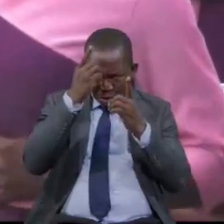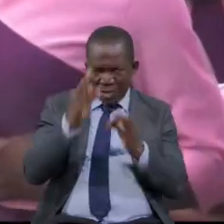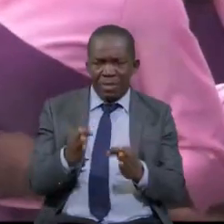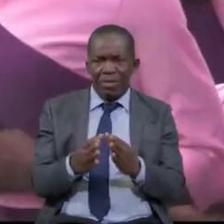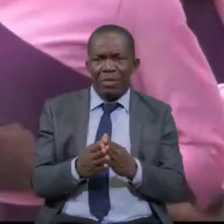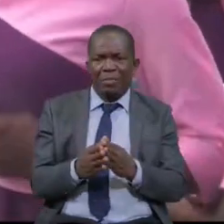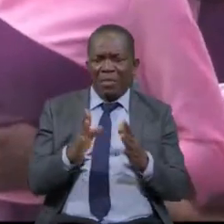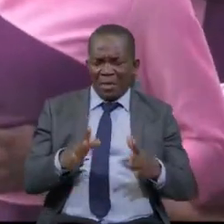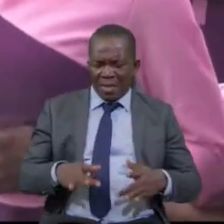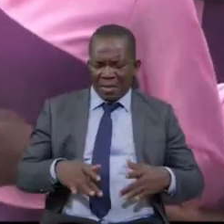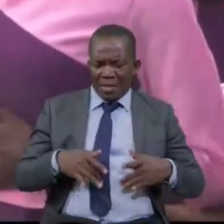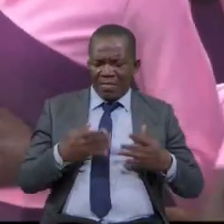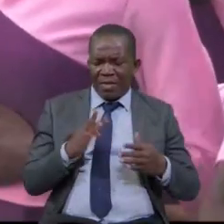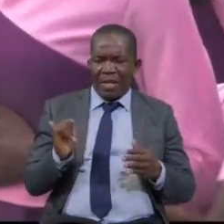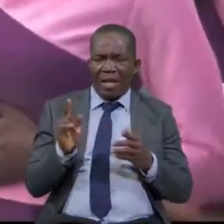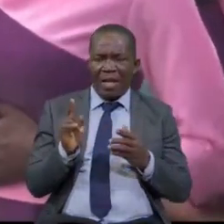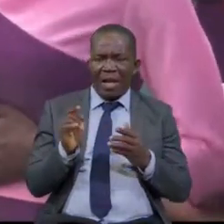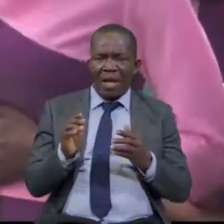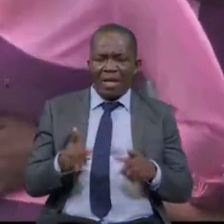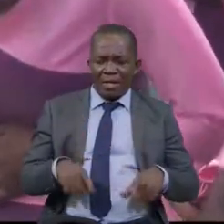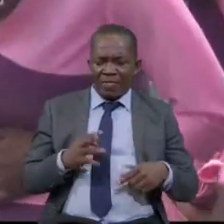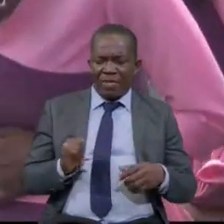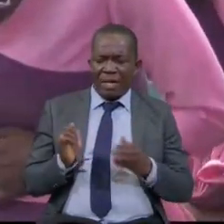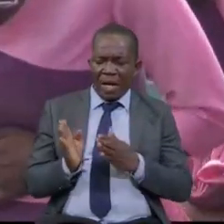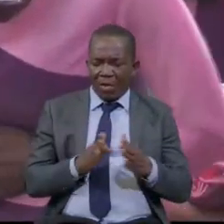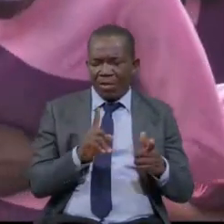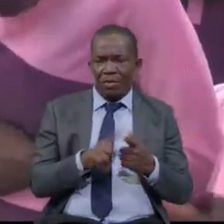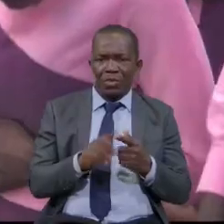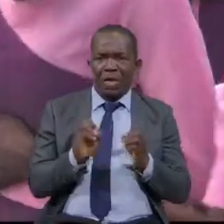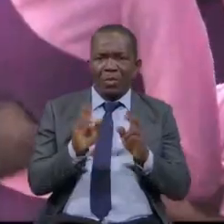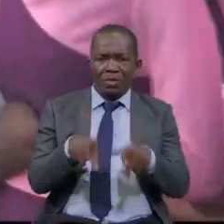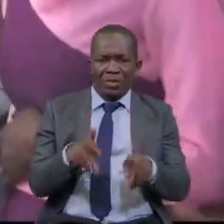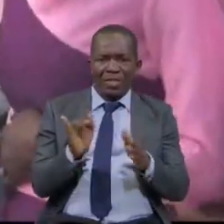vivant selon les privilèges que tu as en Christ?